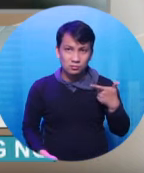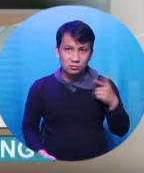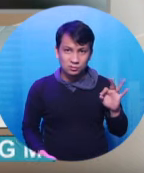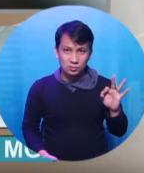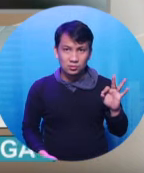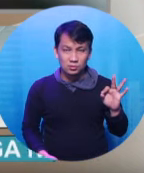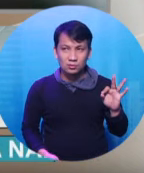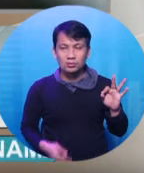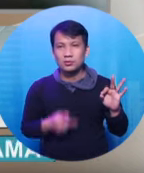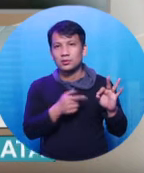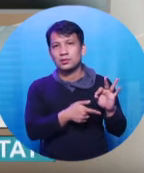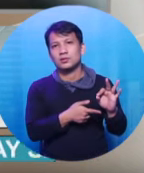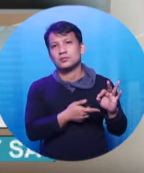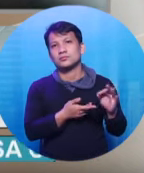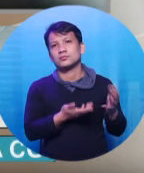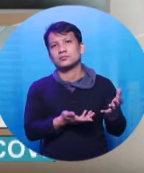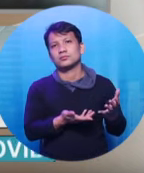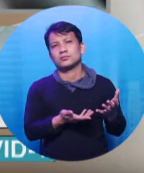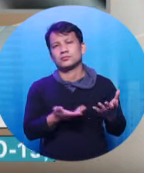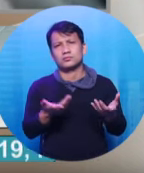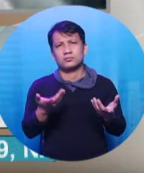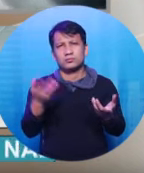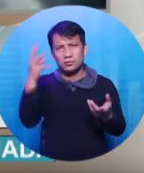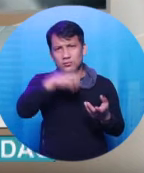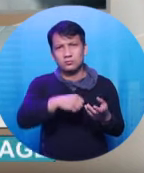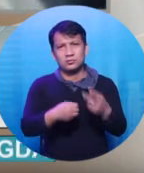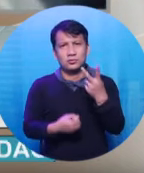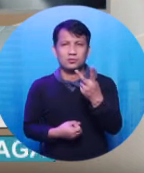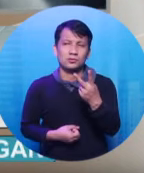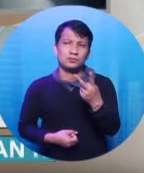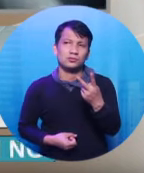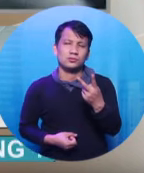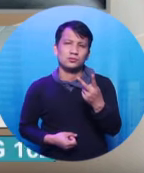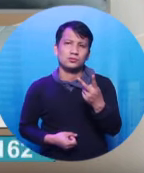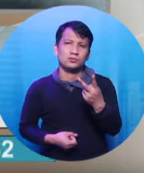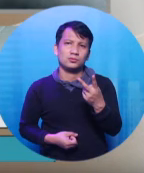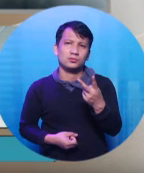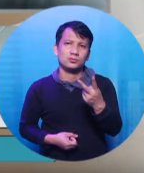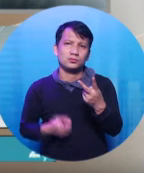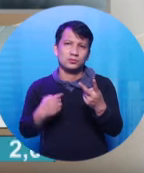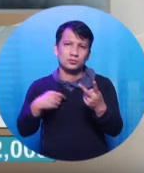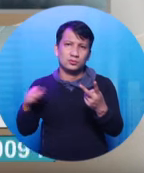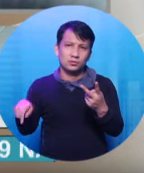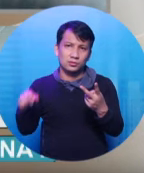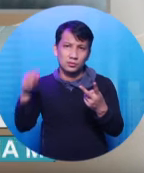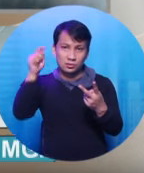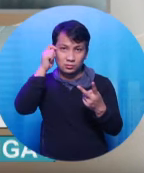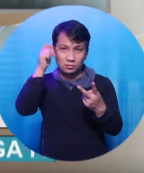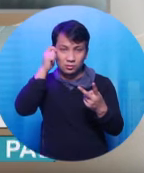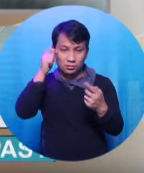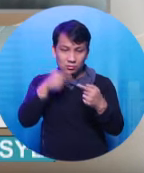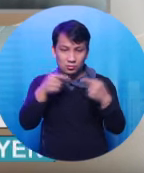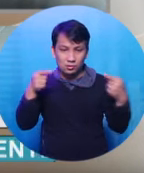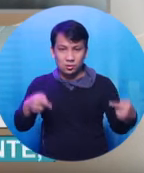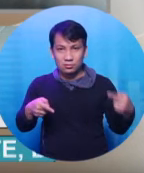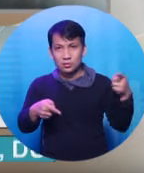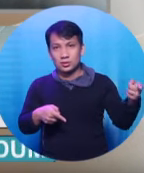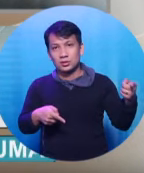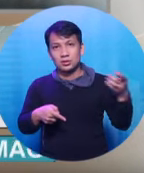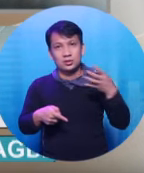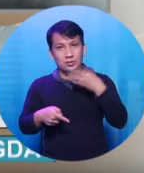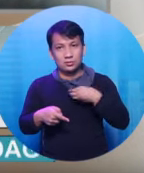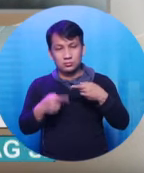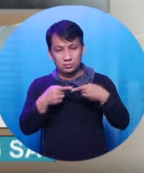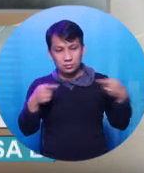girlfriend. Teka muna, dalawa. Akala ko ang kaaway lang dito ni Tyrone ay itong